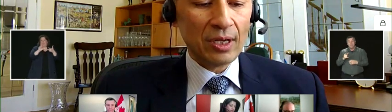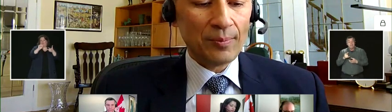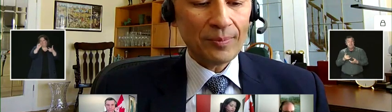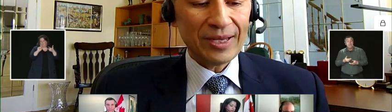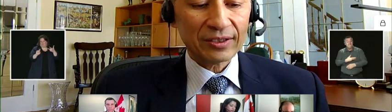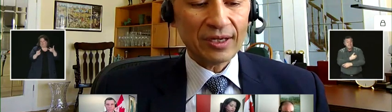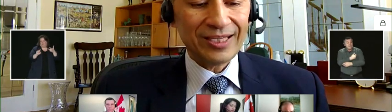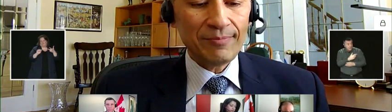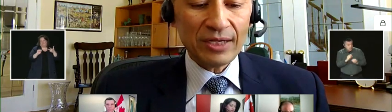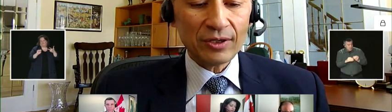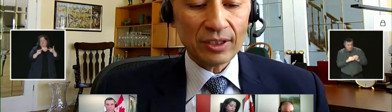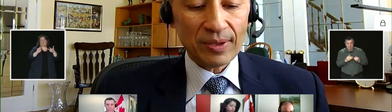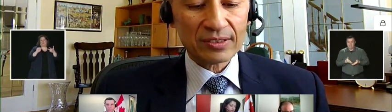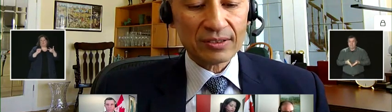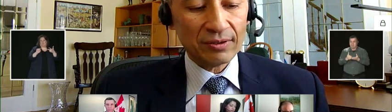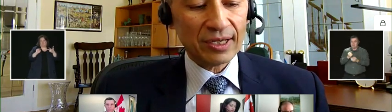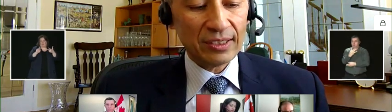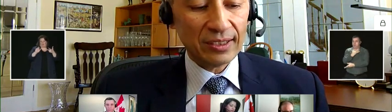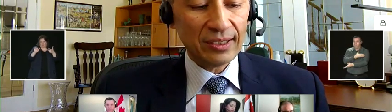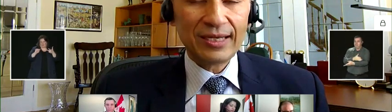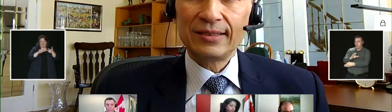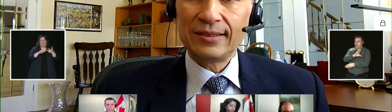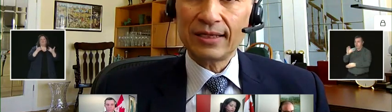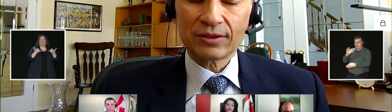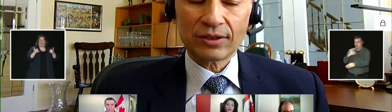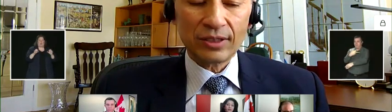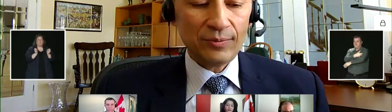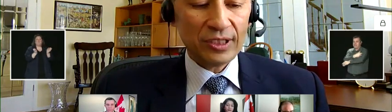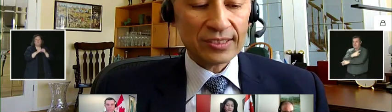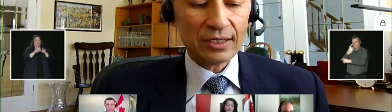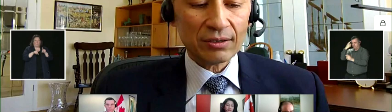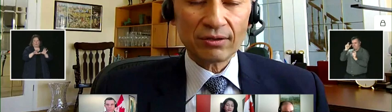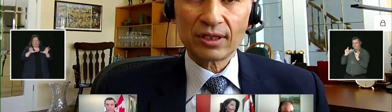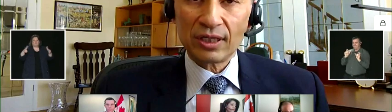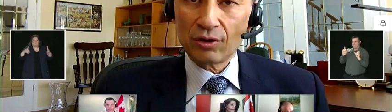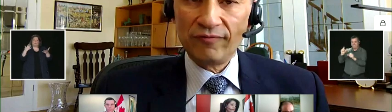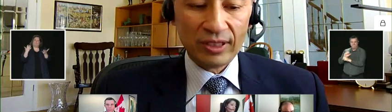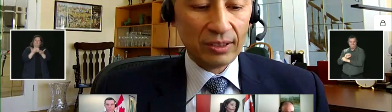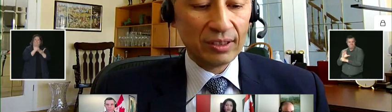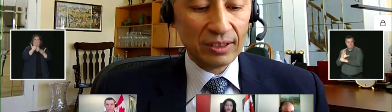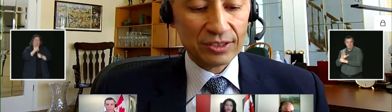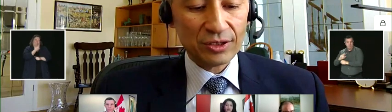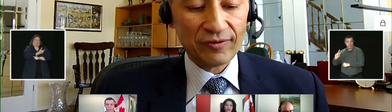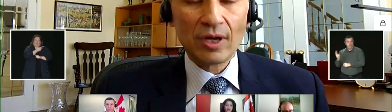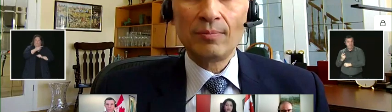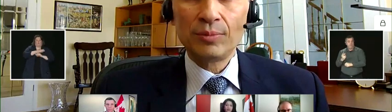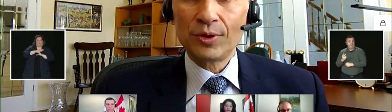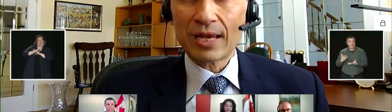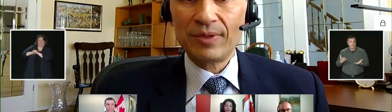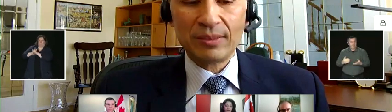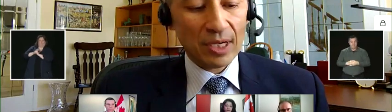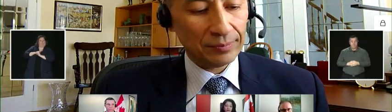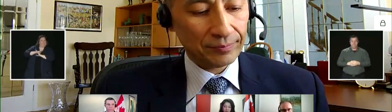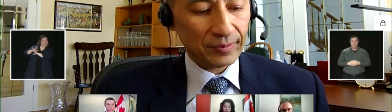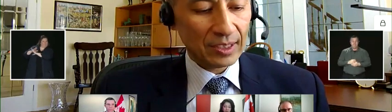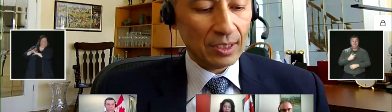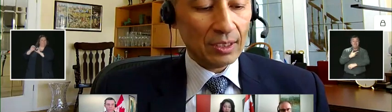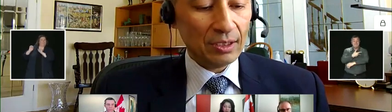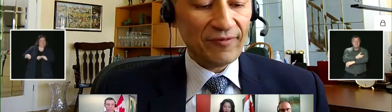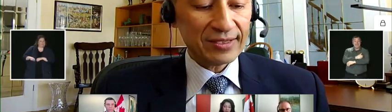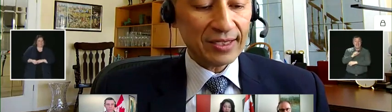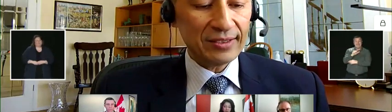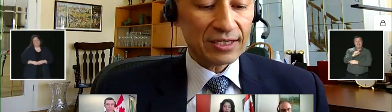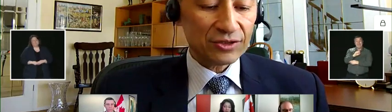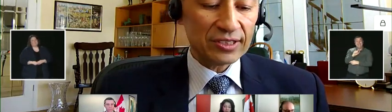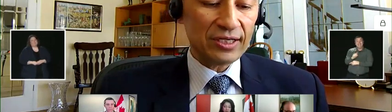supplémentaire permettra à des millions de personnes au Canada d'être immunisées contre la COVID-19 plus rapidement.